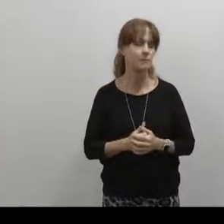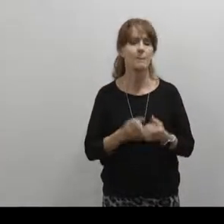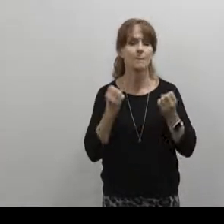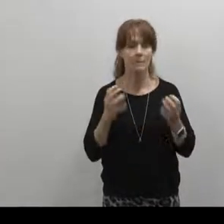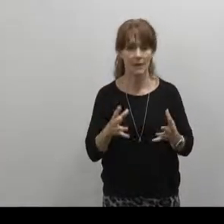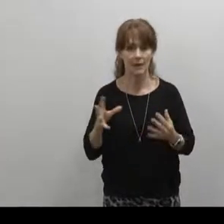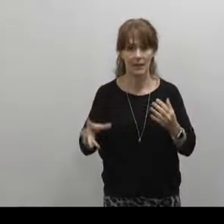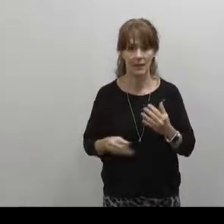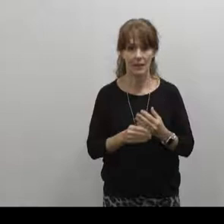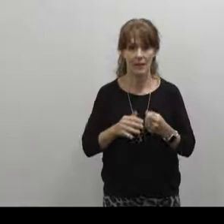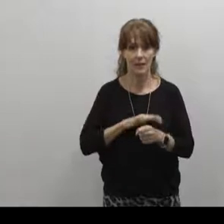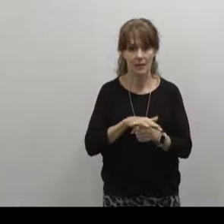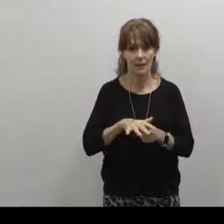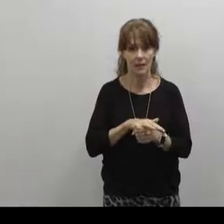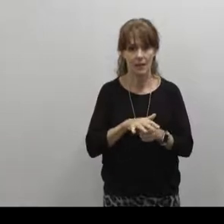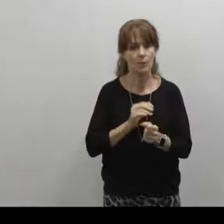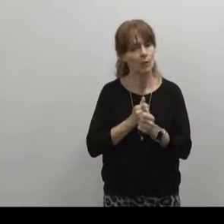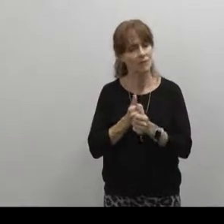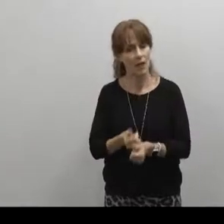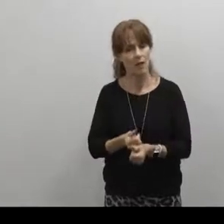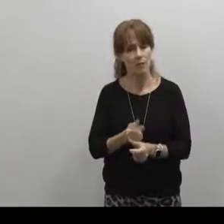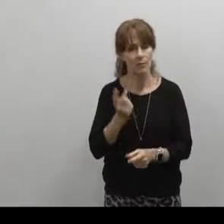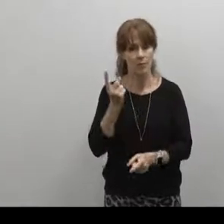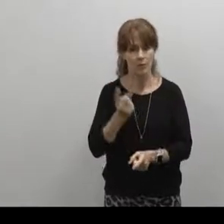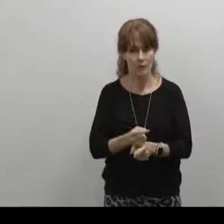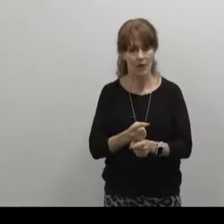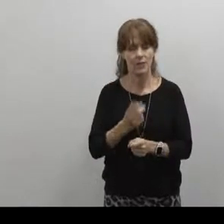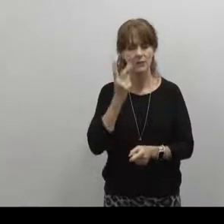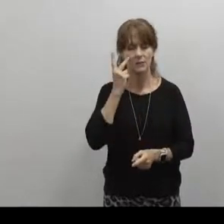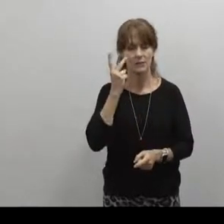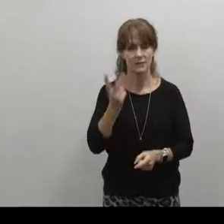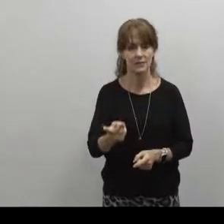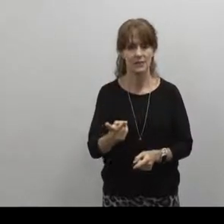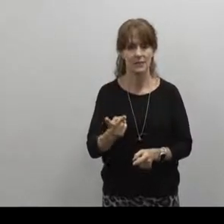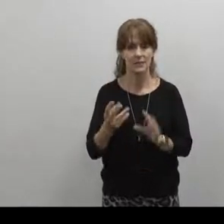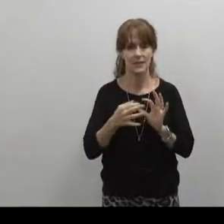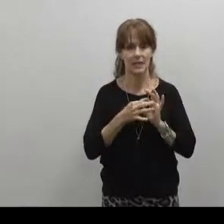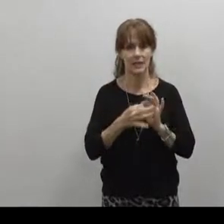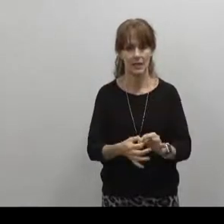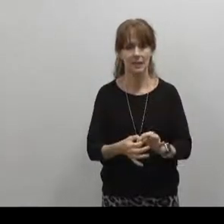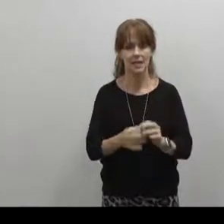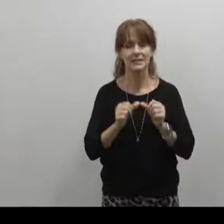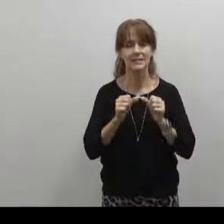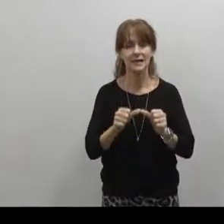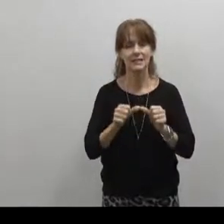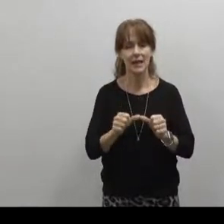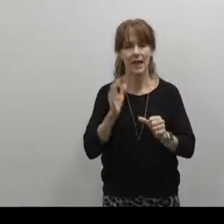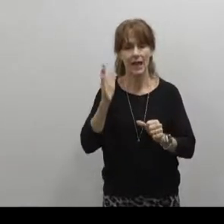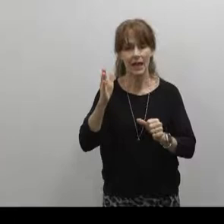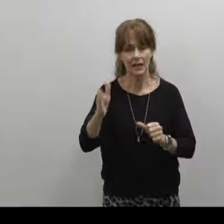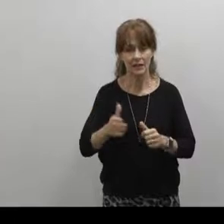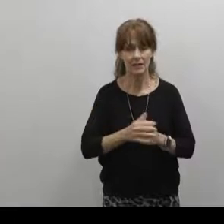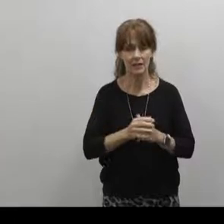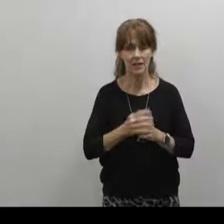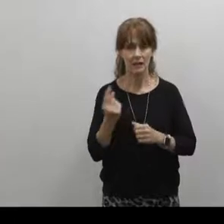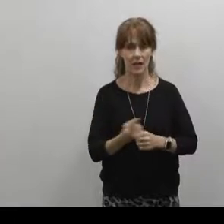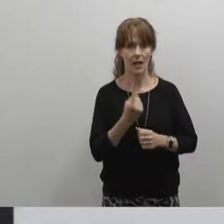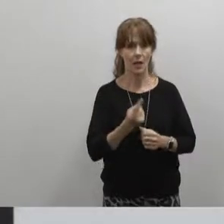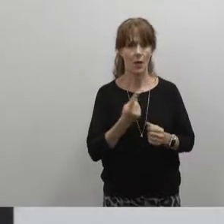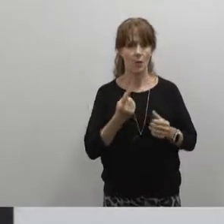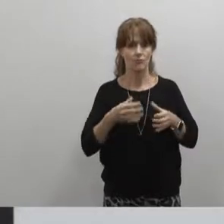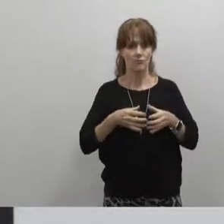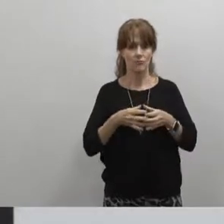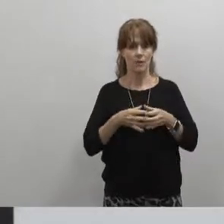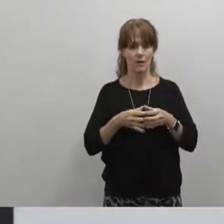mechanic hai bên lại cái nào bập bập xanh gì đã dừng tới tới thưa nè đang khơi đang chụp lo đập bay chụp cho